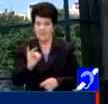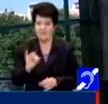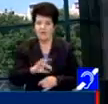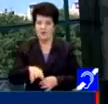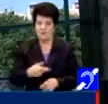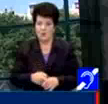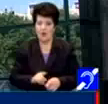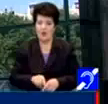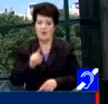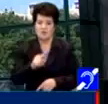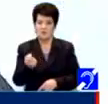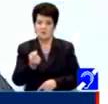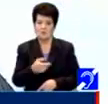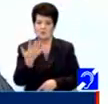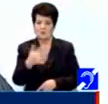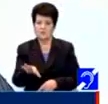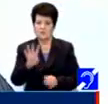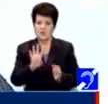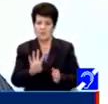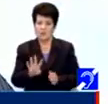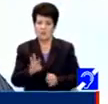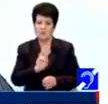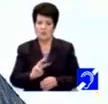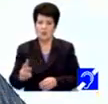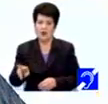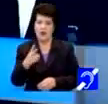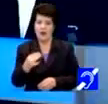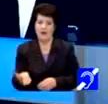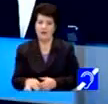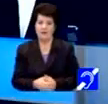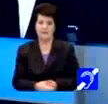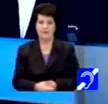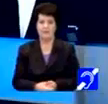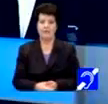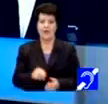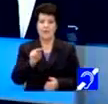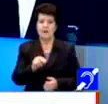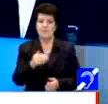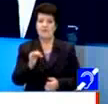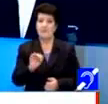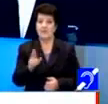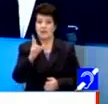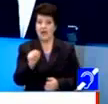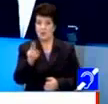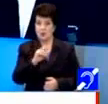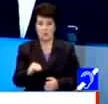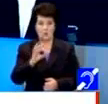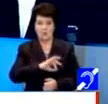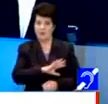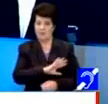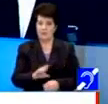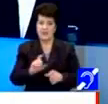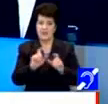Suma sustrasă este de cel puțin 54 de milioane de lei. Pavel Filip și Andrian Candu nu vor mai beneficia